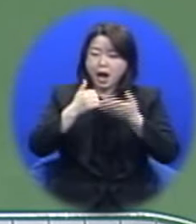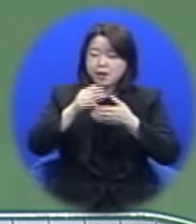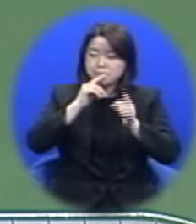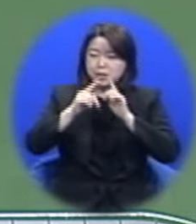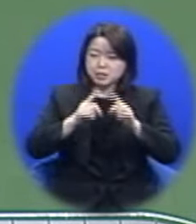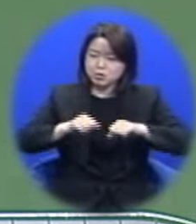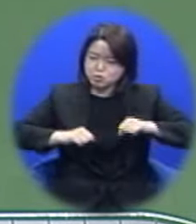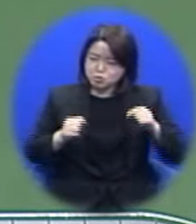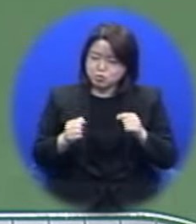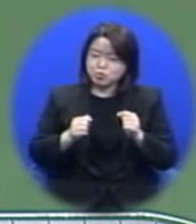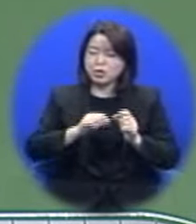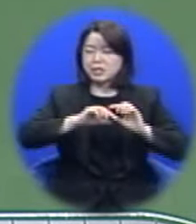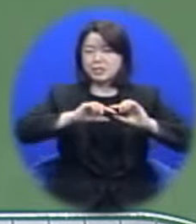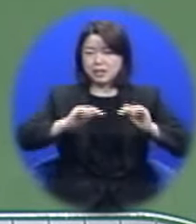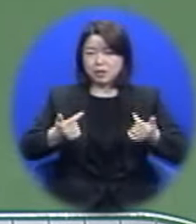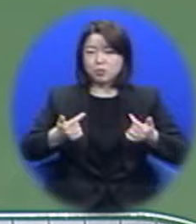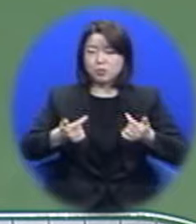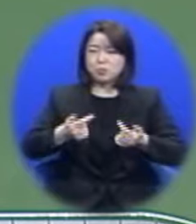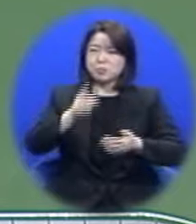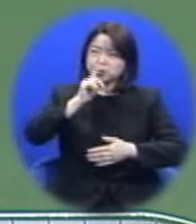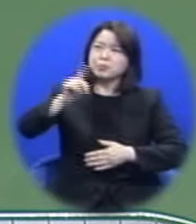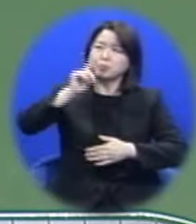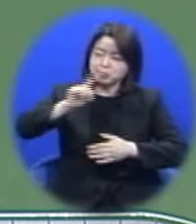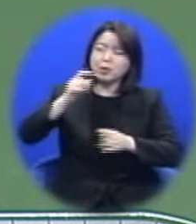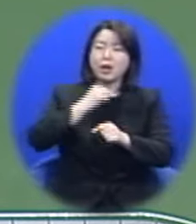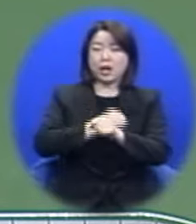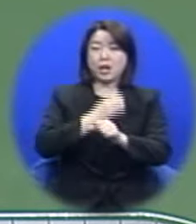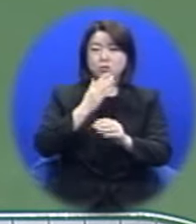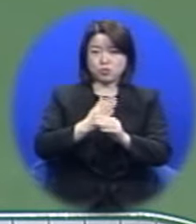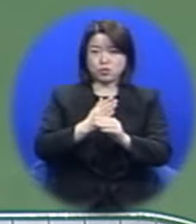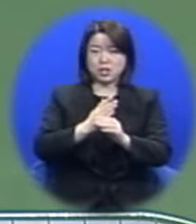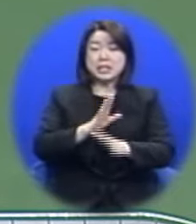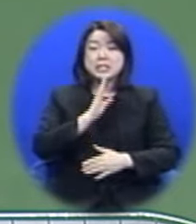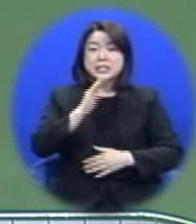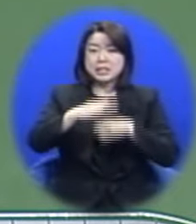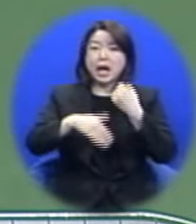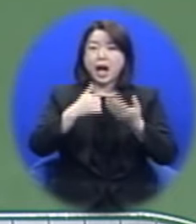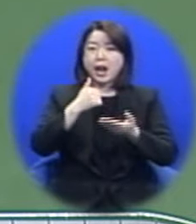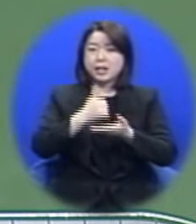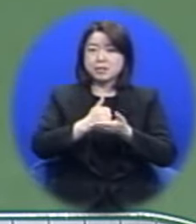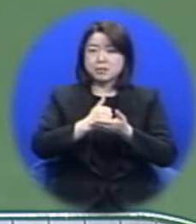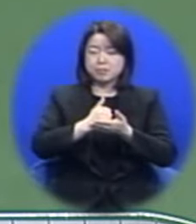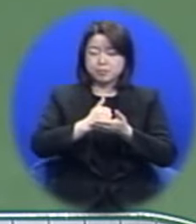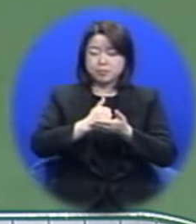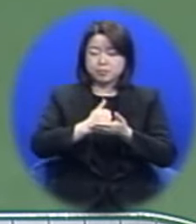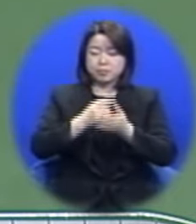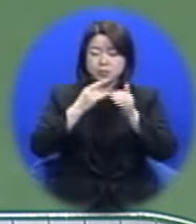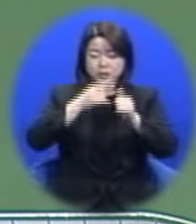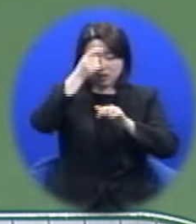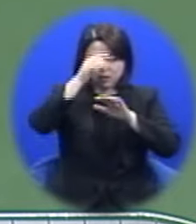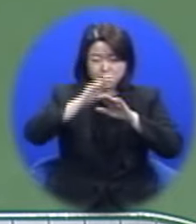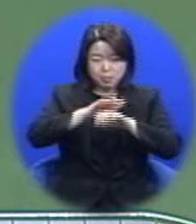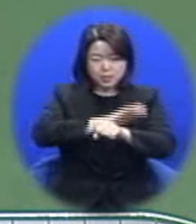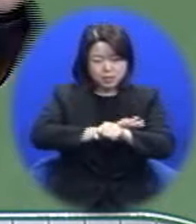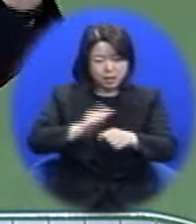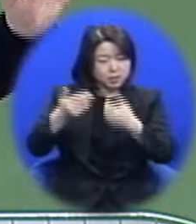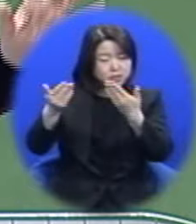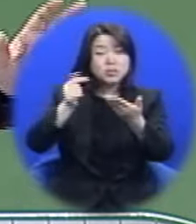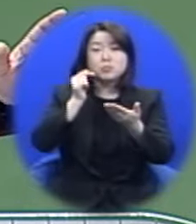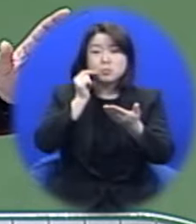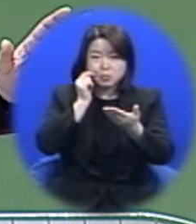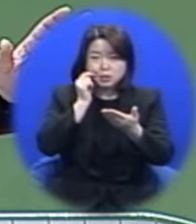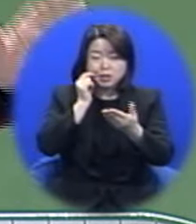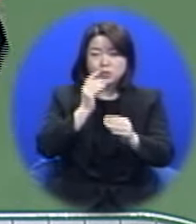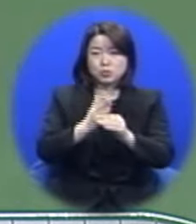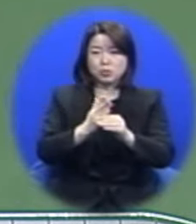대들다가 진짜 하나님 앞에 제대로 된 예배 한번 드리지 못하다가 어느 순간에 그들의 마음이